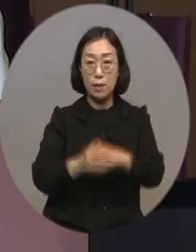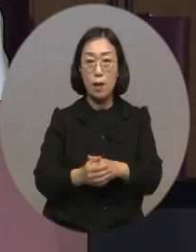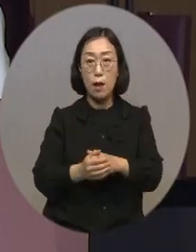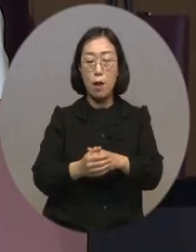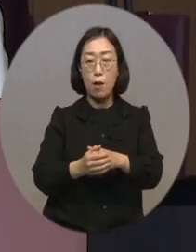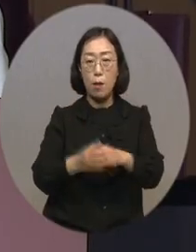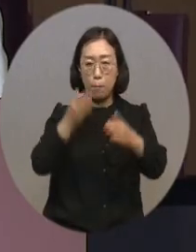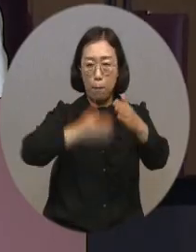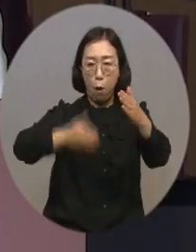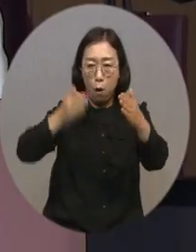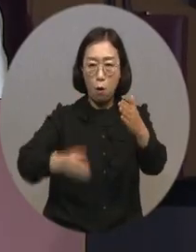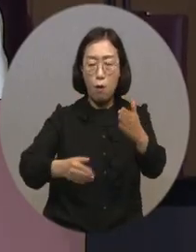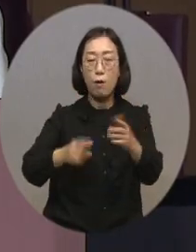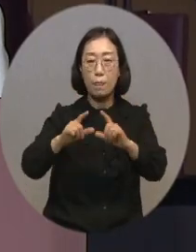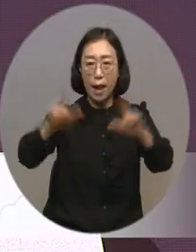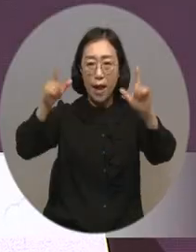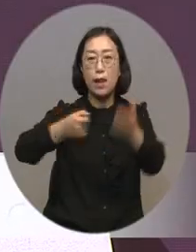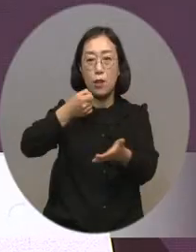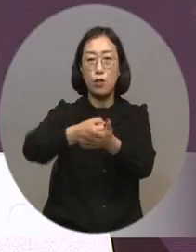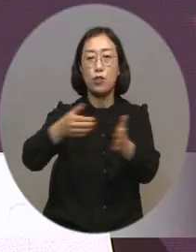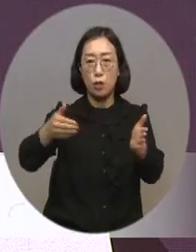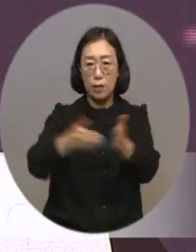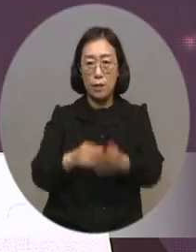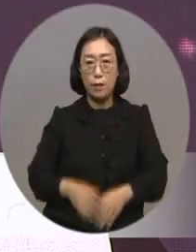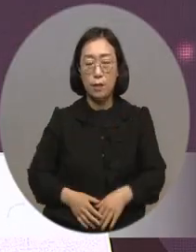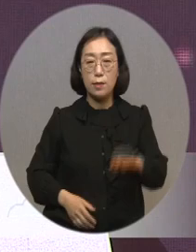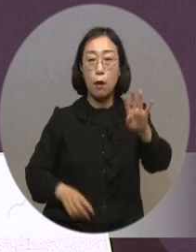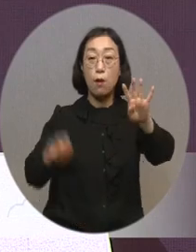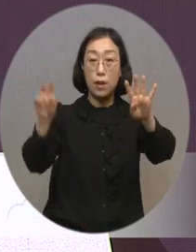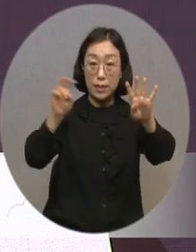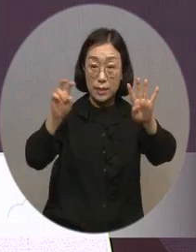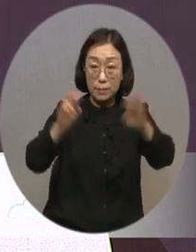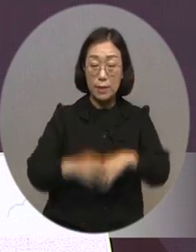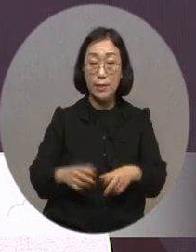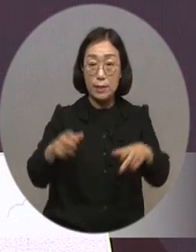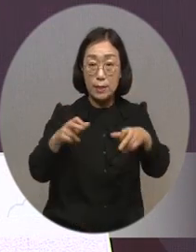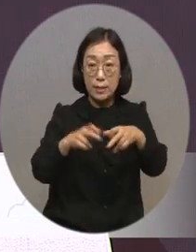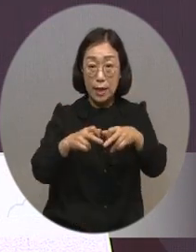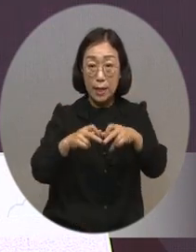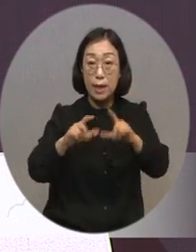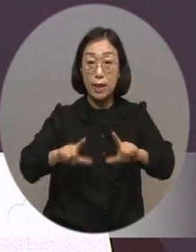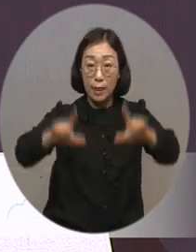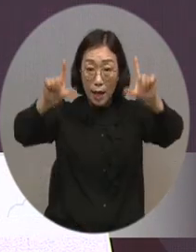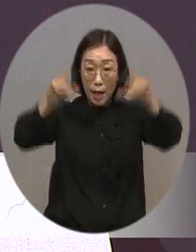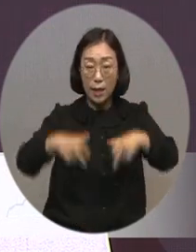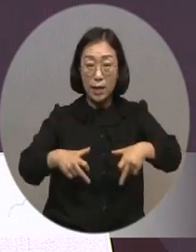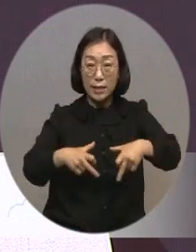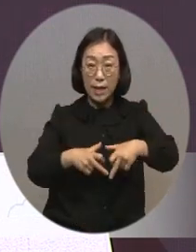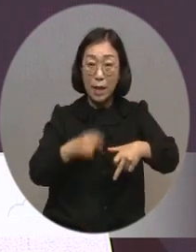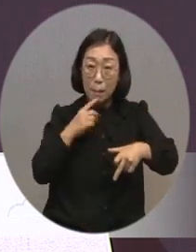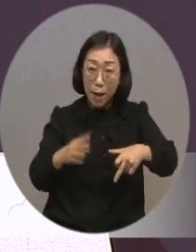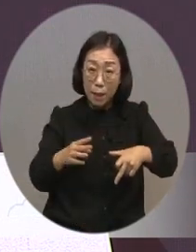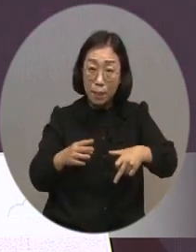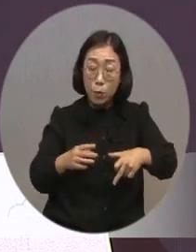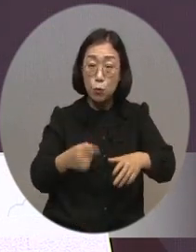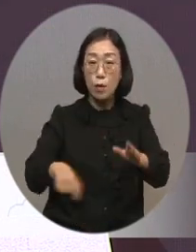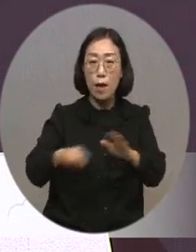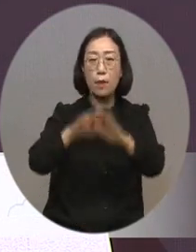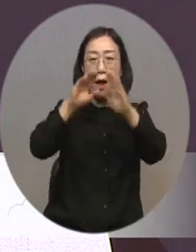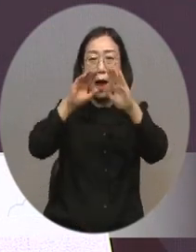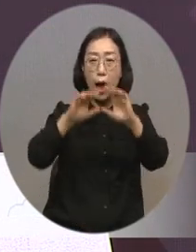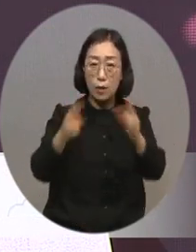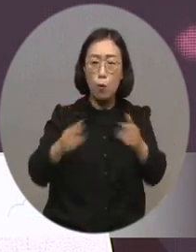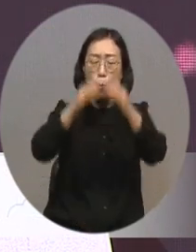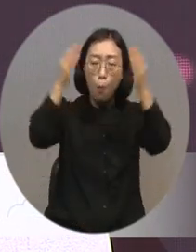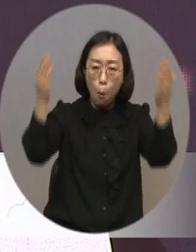법정 기념일로 지정됐습니다. 4월 20일 장애인의 날은 장애인들만을 위한 날이 아니라